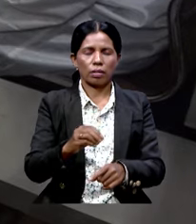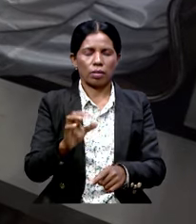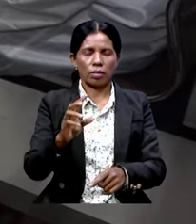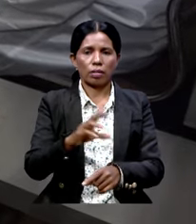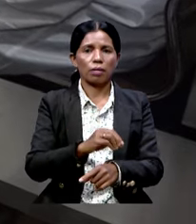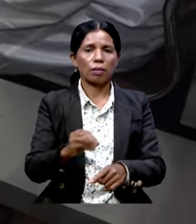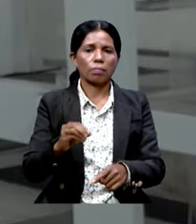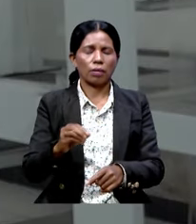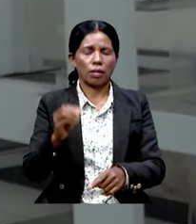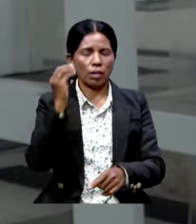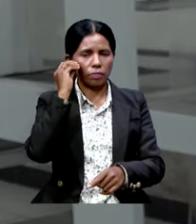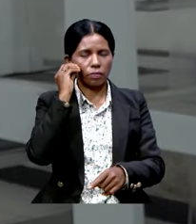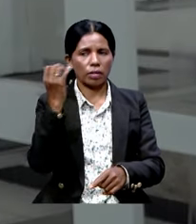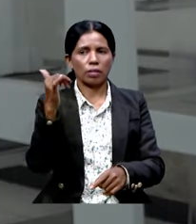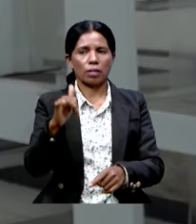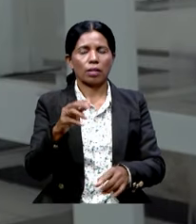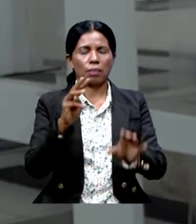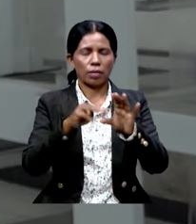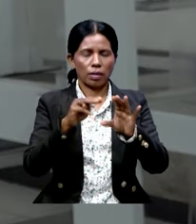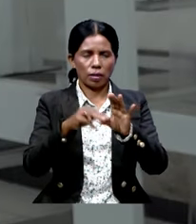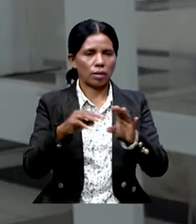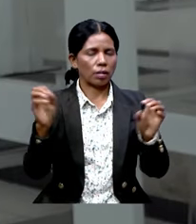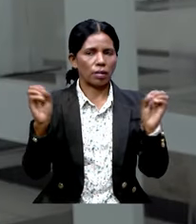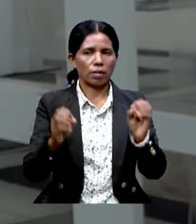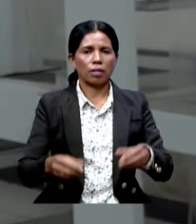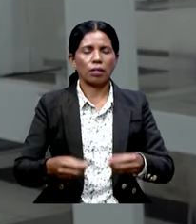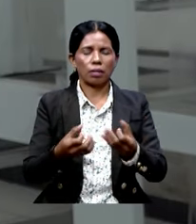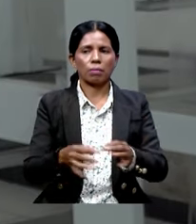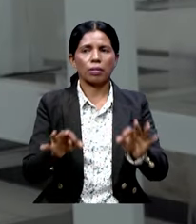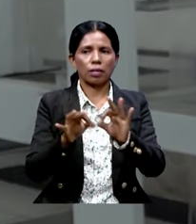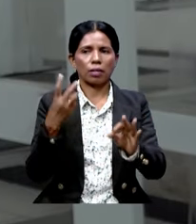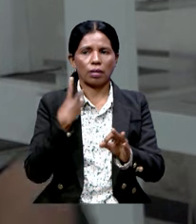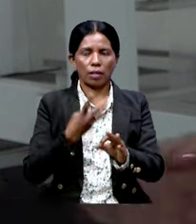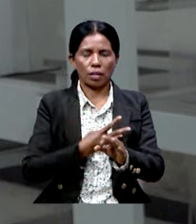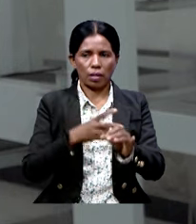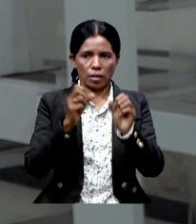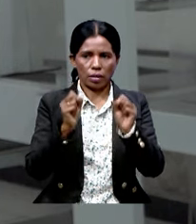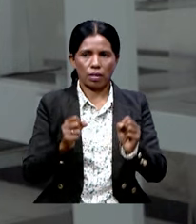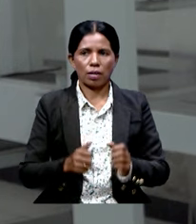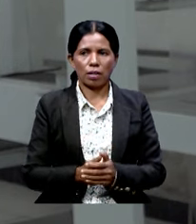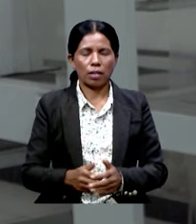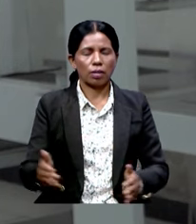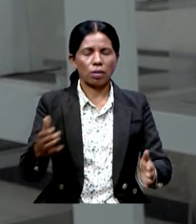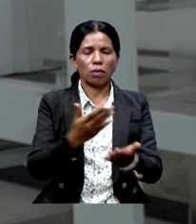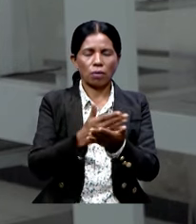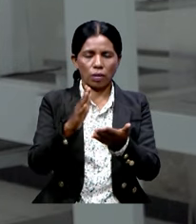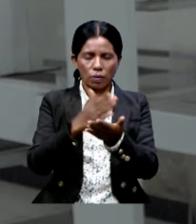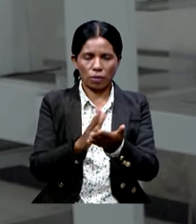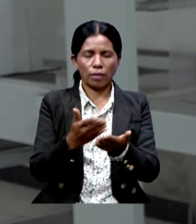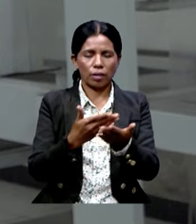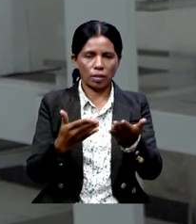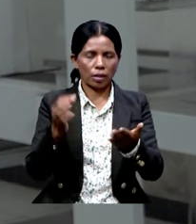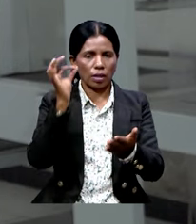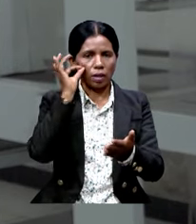mak dalam rumah mereka dulu falling, mebe ini idenya hanya sangat importante dalam kami. Kami bela akumula file file iPhone mebe